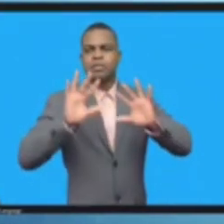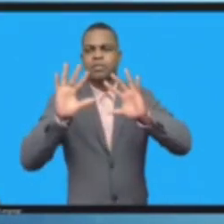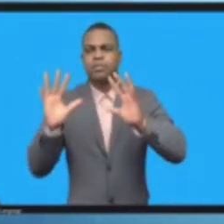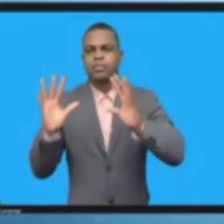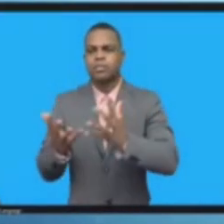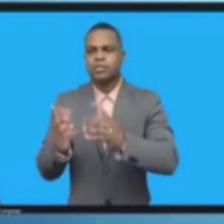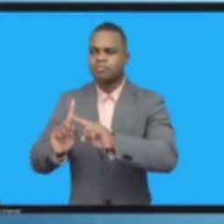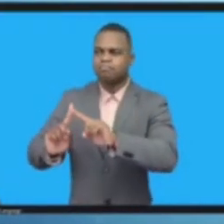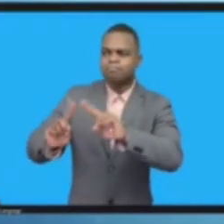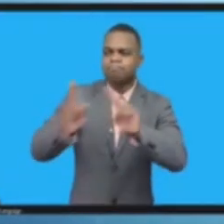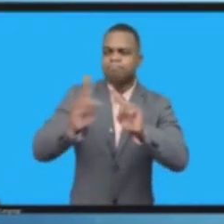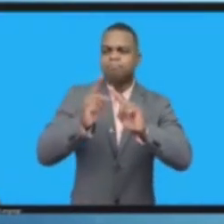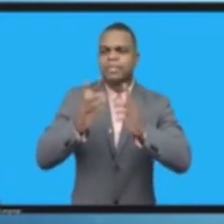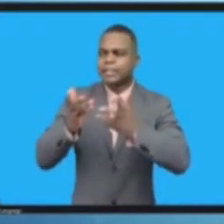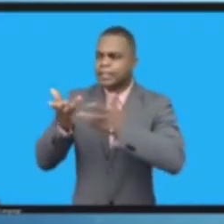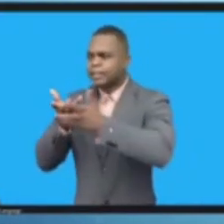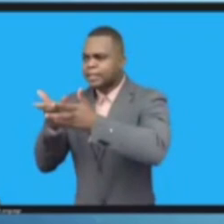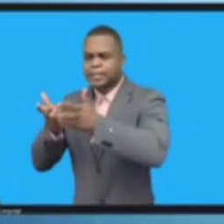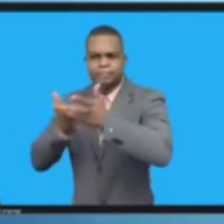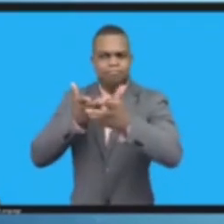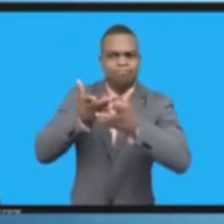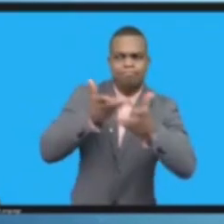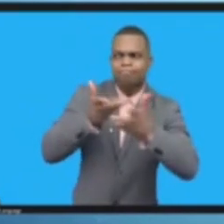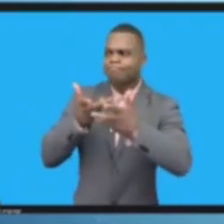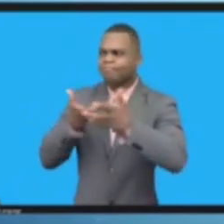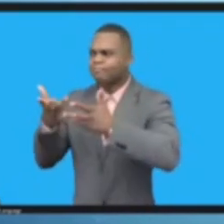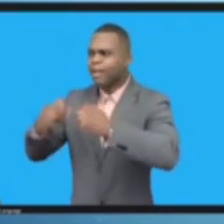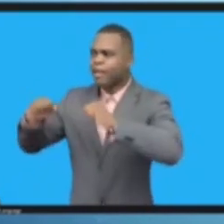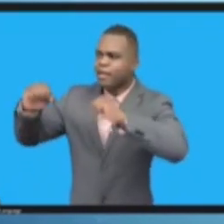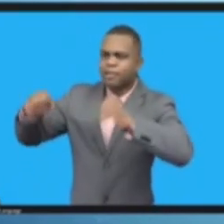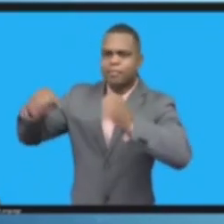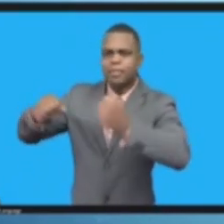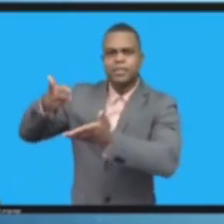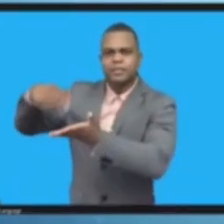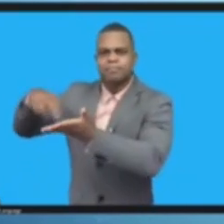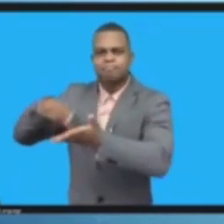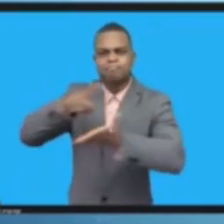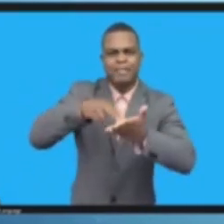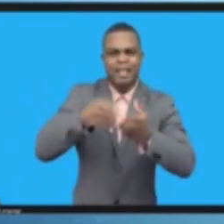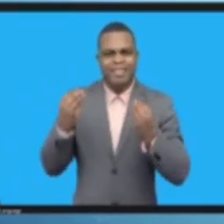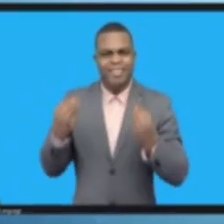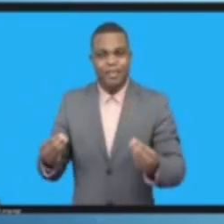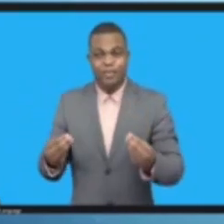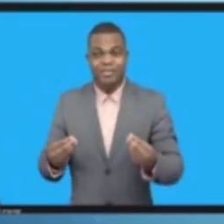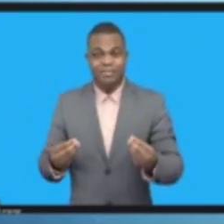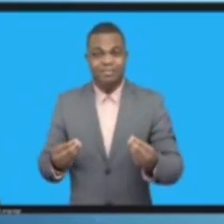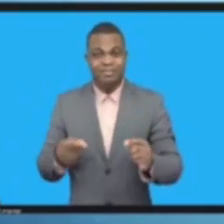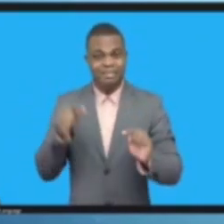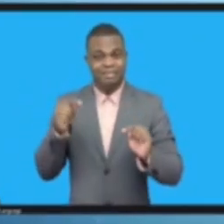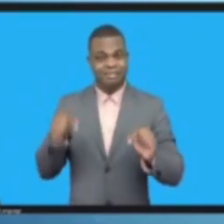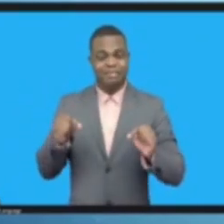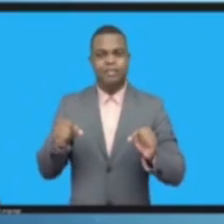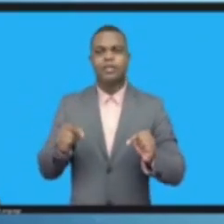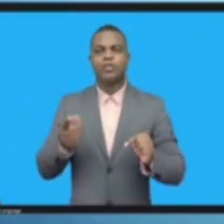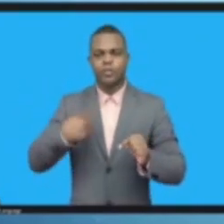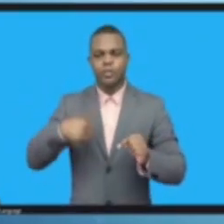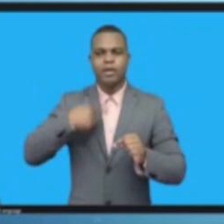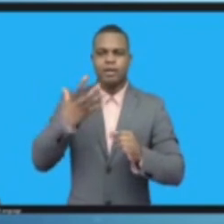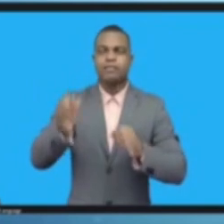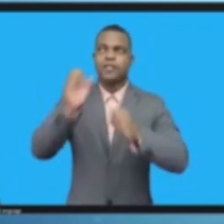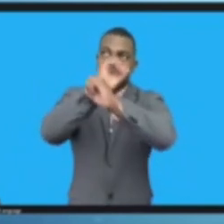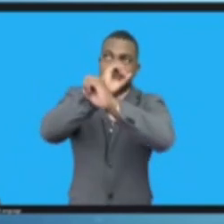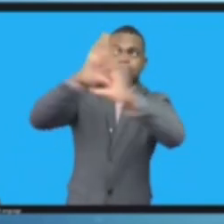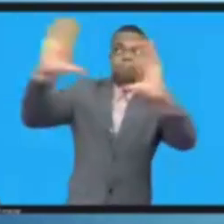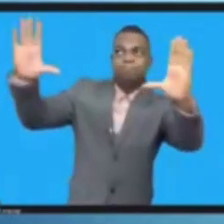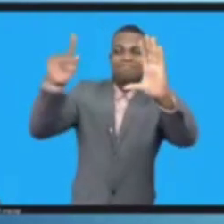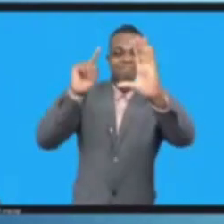et renforcer l'entente sur l'importance du FGI pour nous tous.